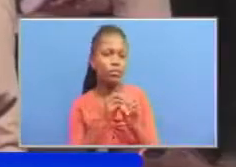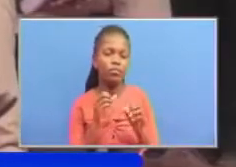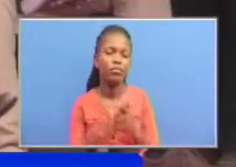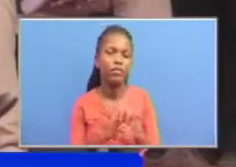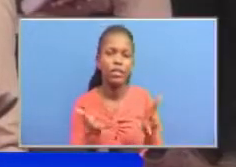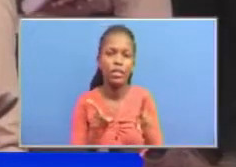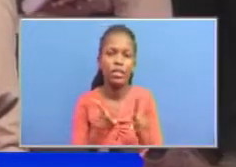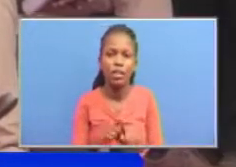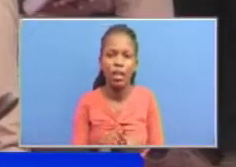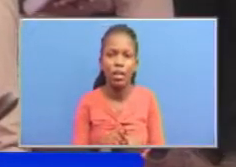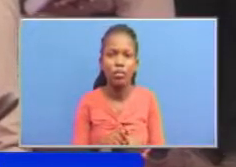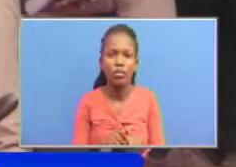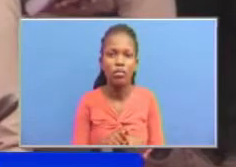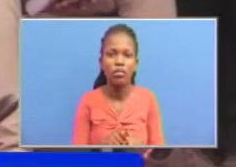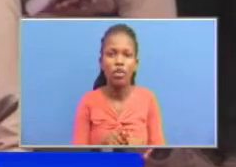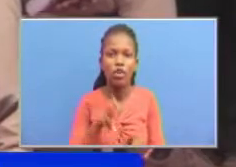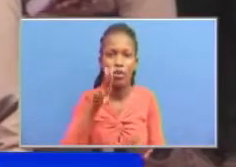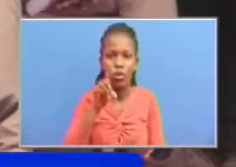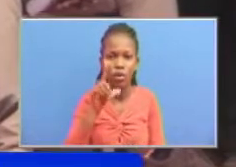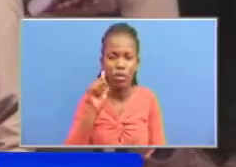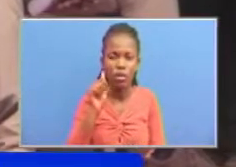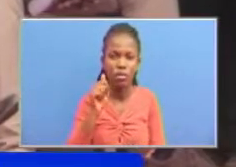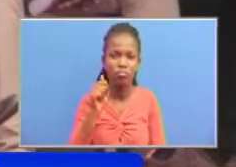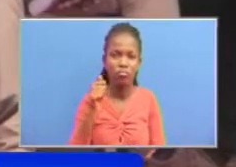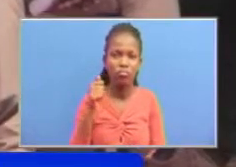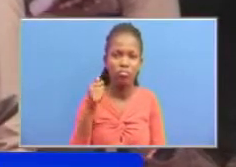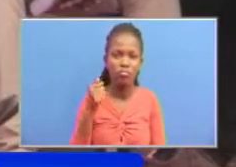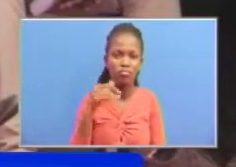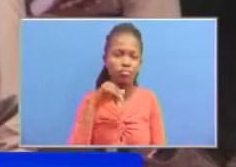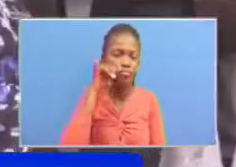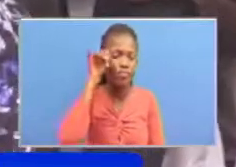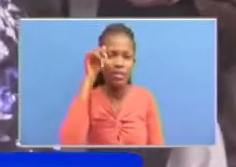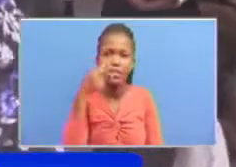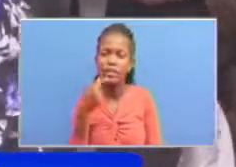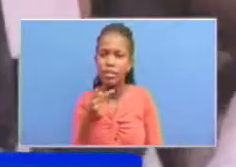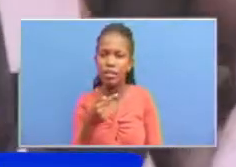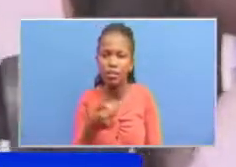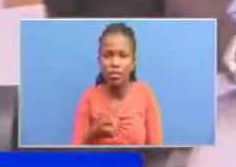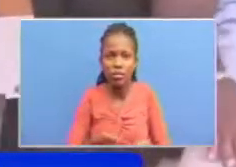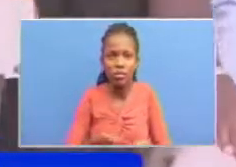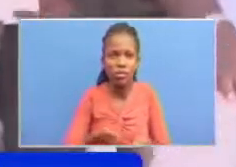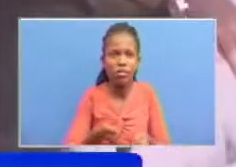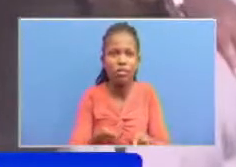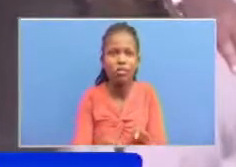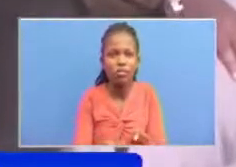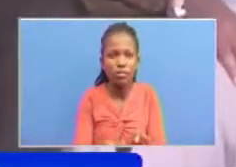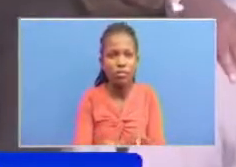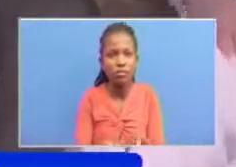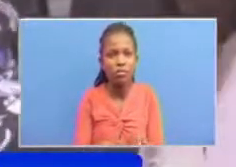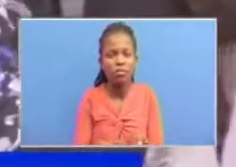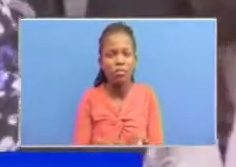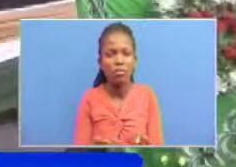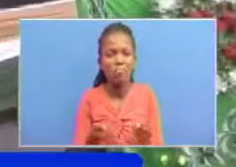Ingeno vode isi muno kia makia yudia kwa sakana kami kalani kova noa kia makie kema